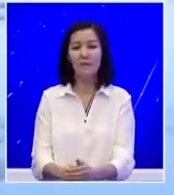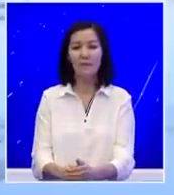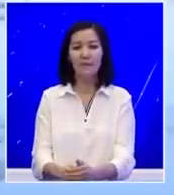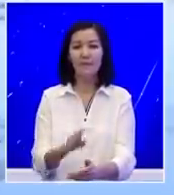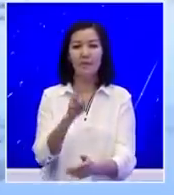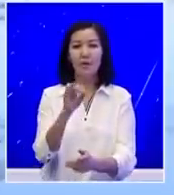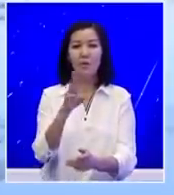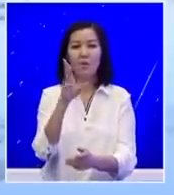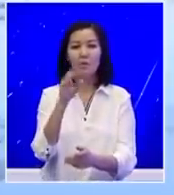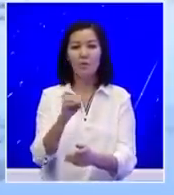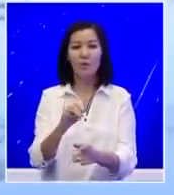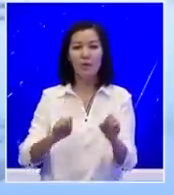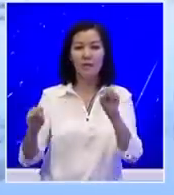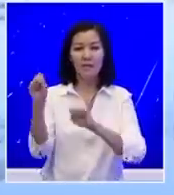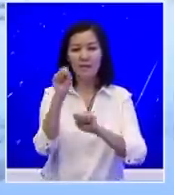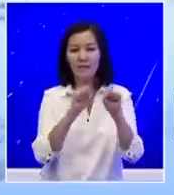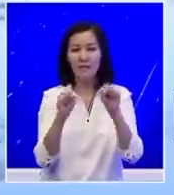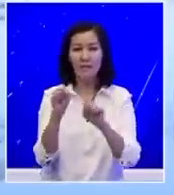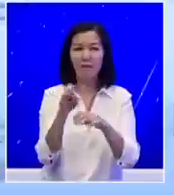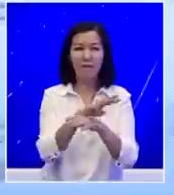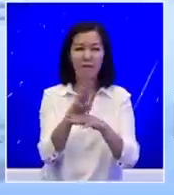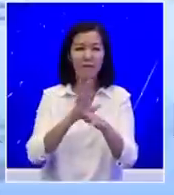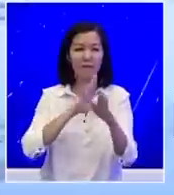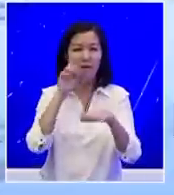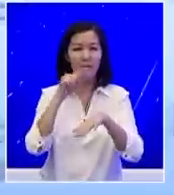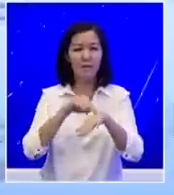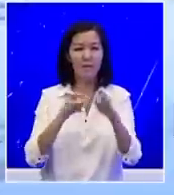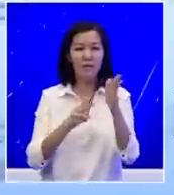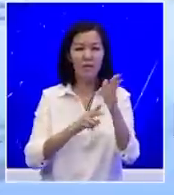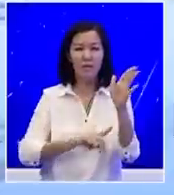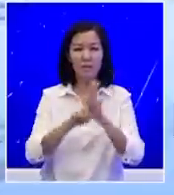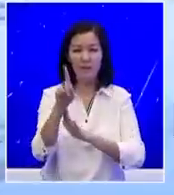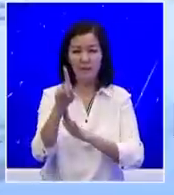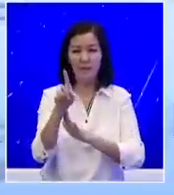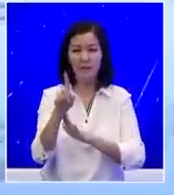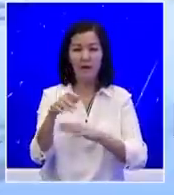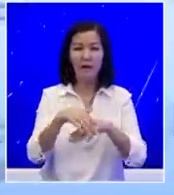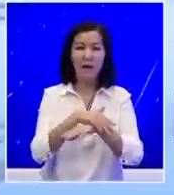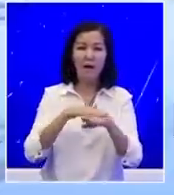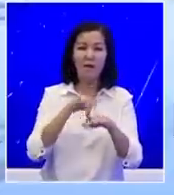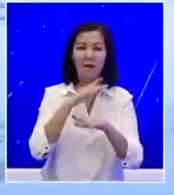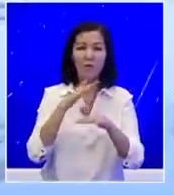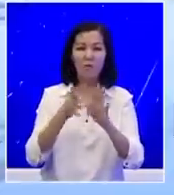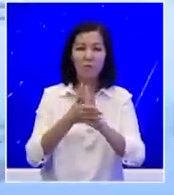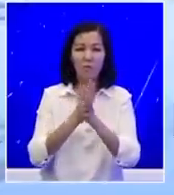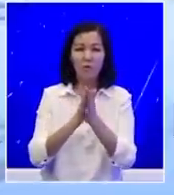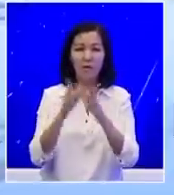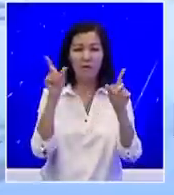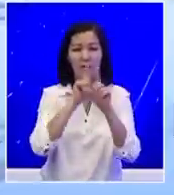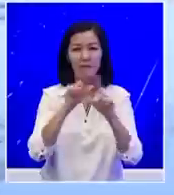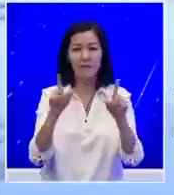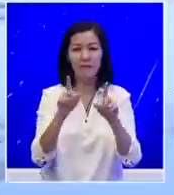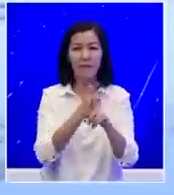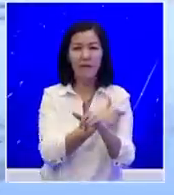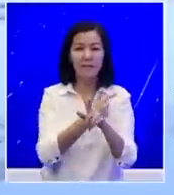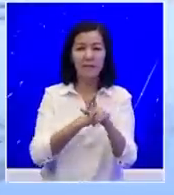Көксу ауданында дезинфекция жұмыстары таңертеңгі 7-ден бастап жүргізіледі. Ең алғашқы болып, халық көп шоғырланатын нысандар санитарлық